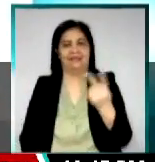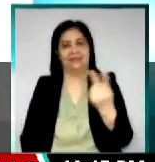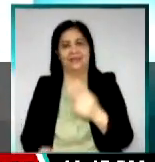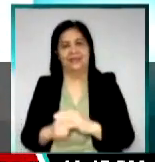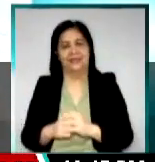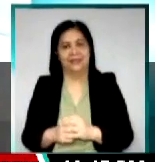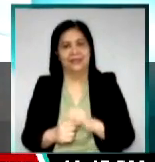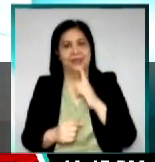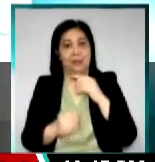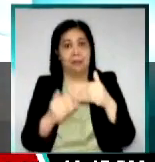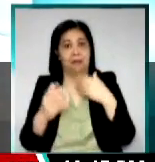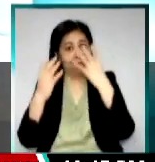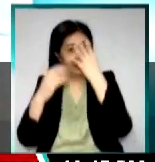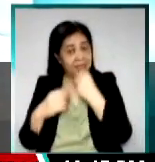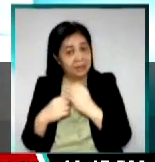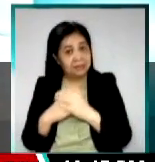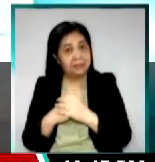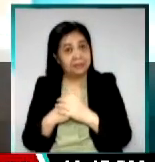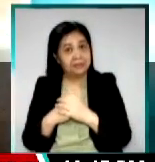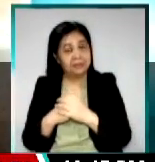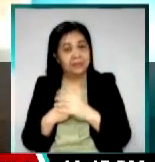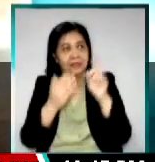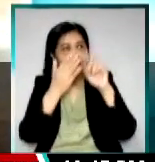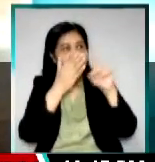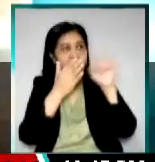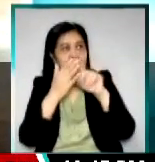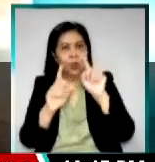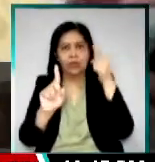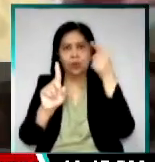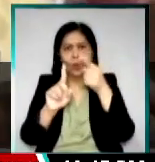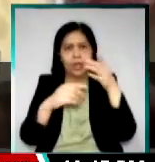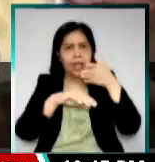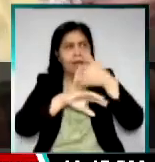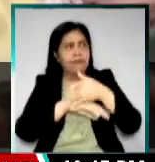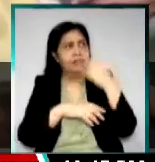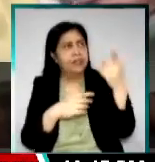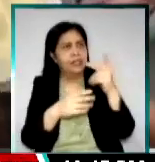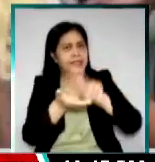matulog, nag-set pa nilang goal na after nitong kitchen, sana